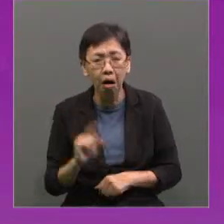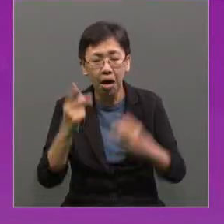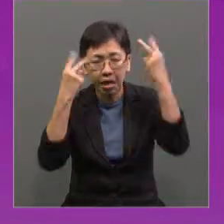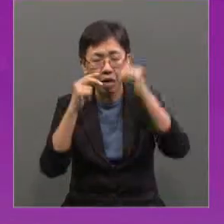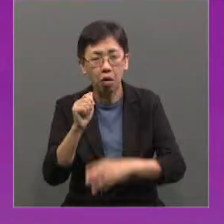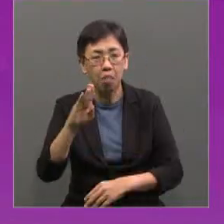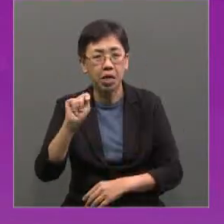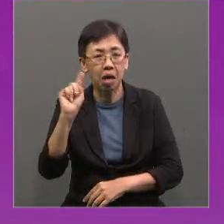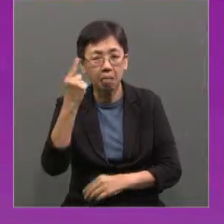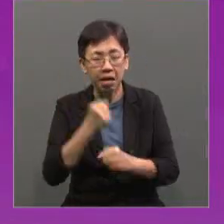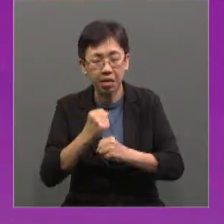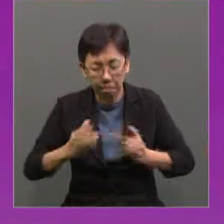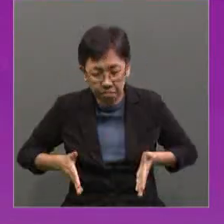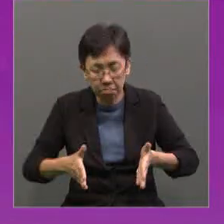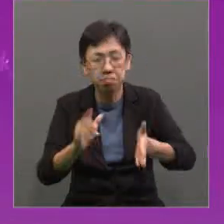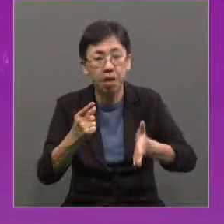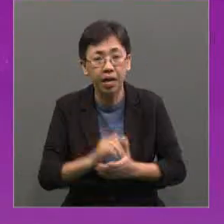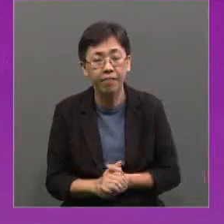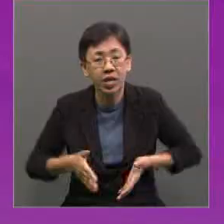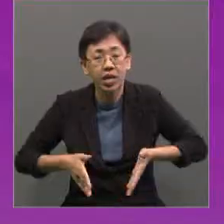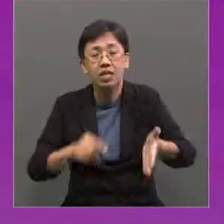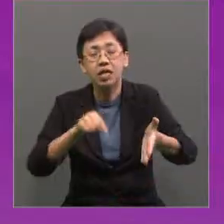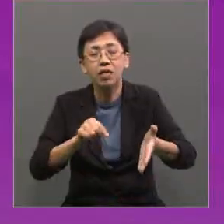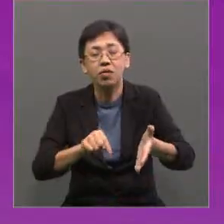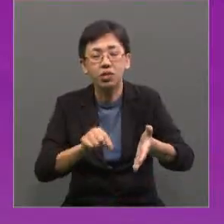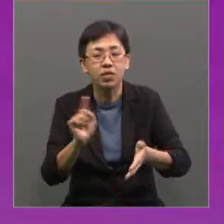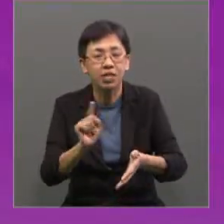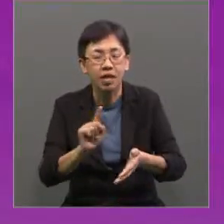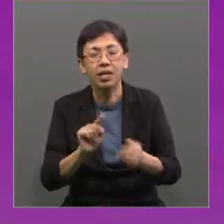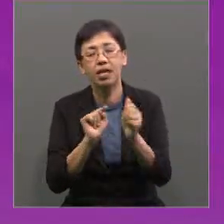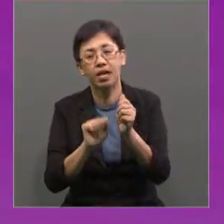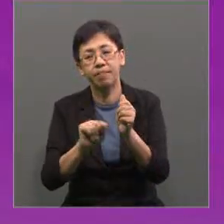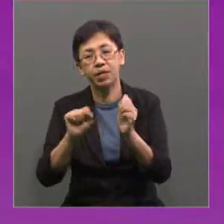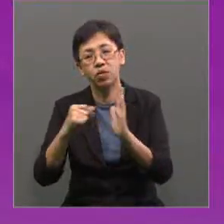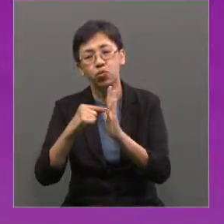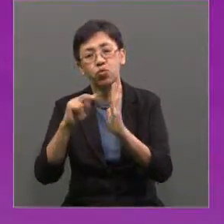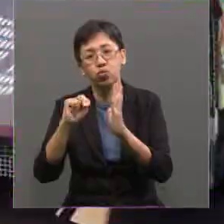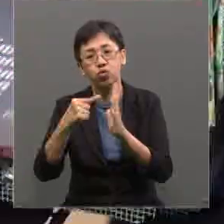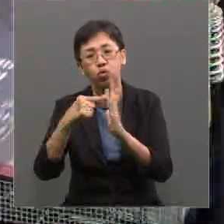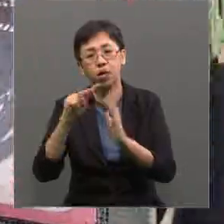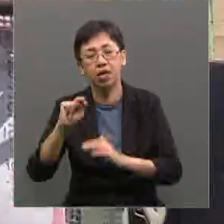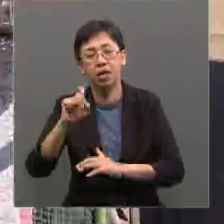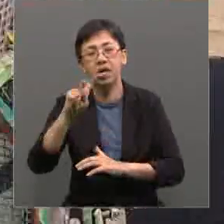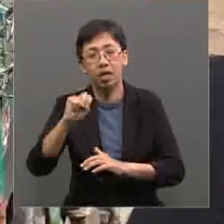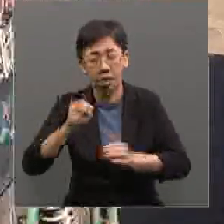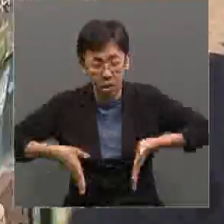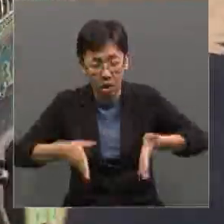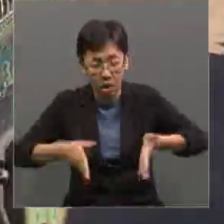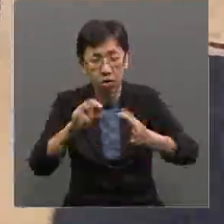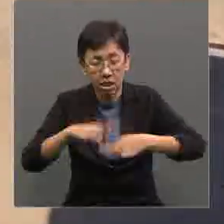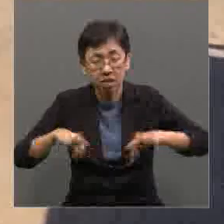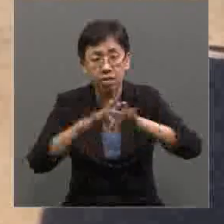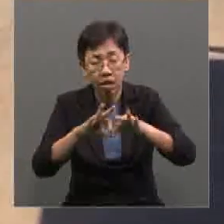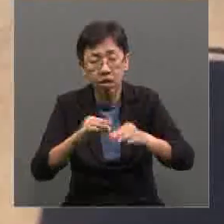อบต.ใหม่เข้ามาไปดูกันหน่อยถนนเส้นนี้เนี่ยอยู่ในพื้นที่บ้านสะเพลงที่ตำบลสูงเนินอำเภอสูงเนินนะเป็นถนนเส้นสำคัญด้วยนะเพราะว่